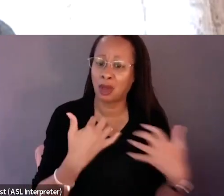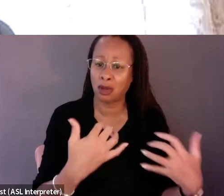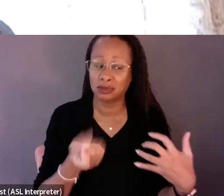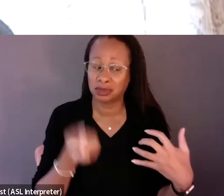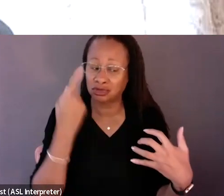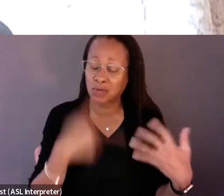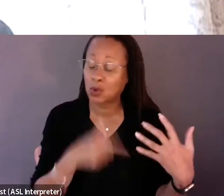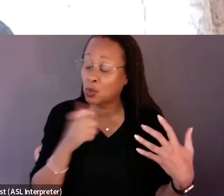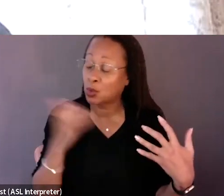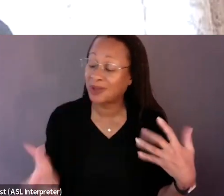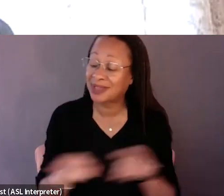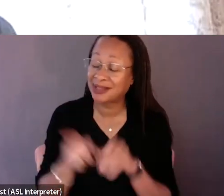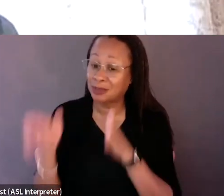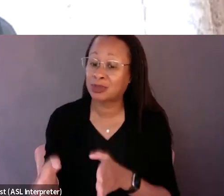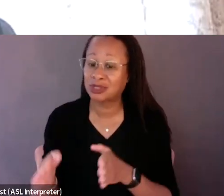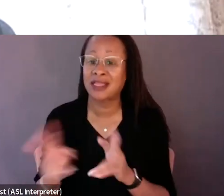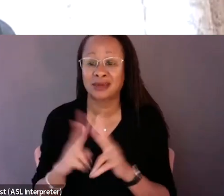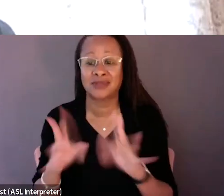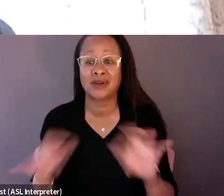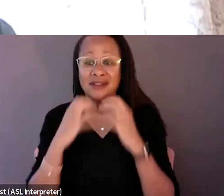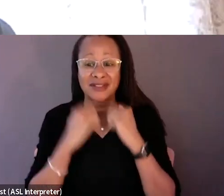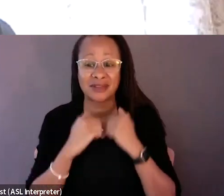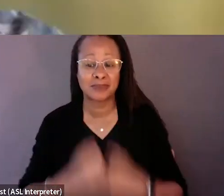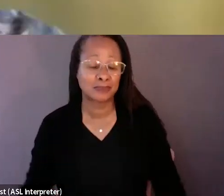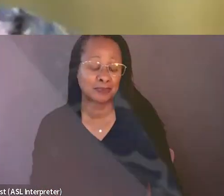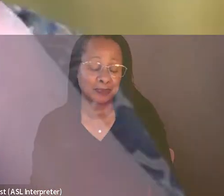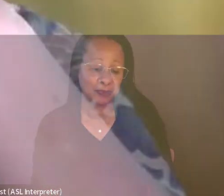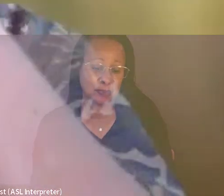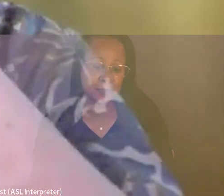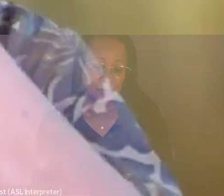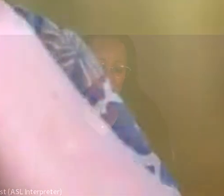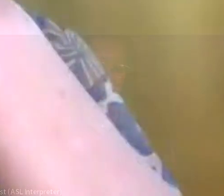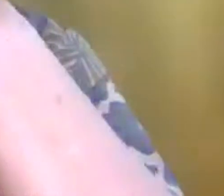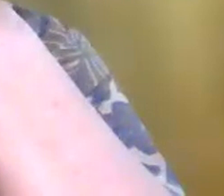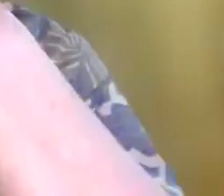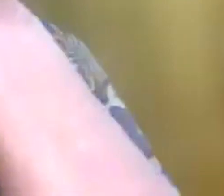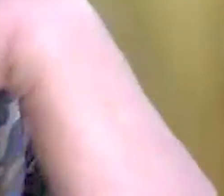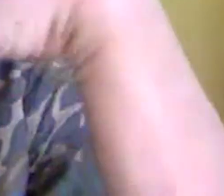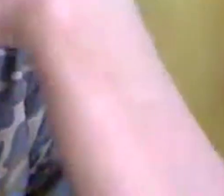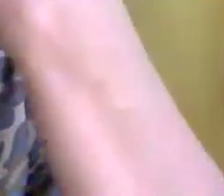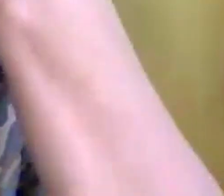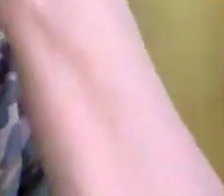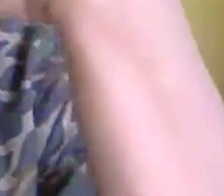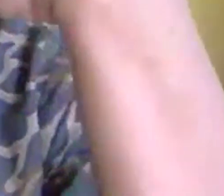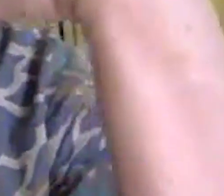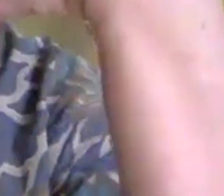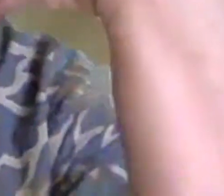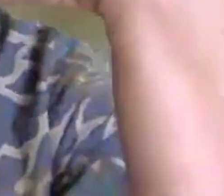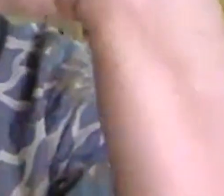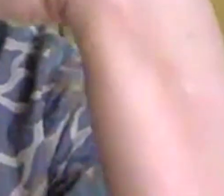understand who he was as a person was something that was valuable? 嗯，主要是在问说这个片